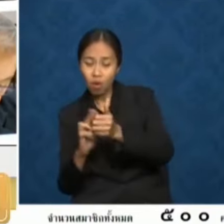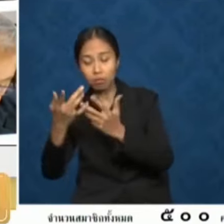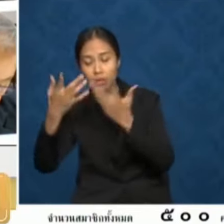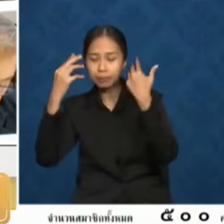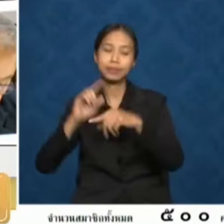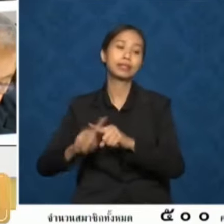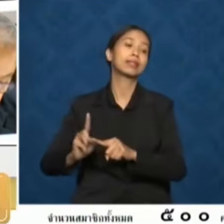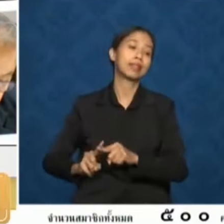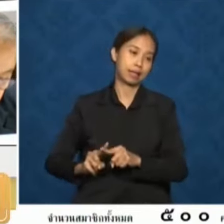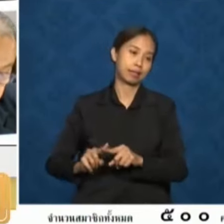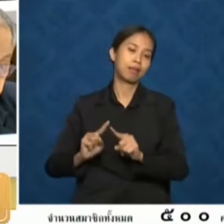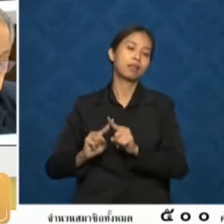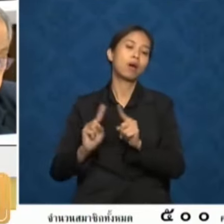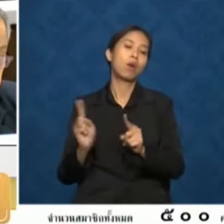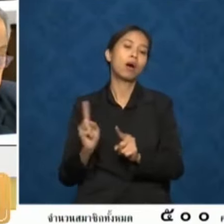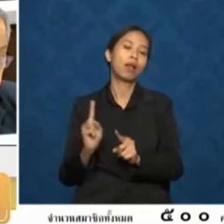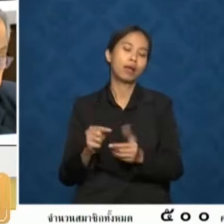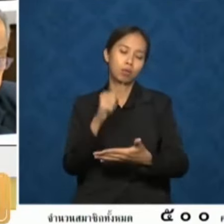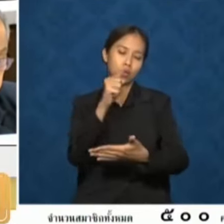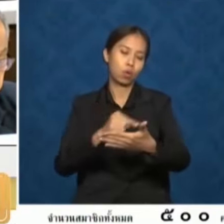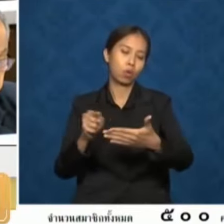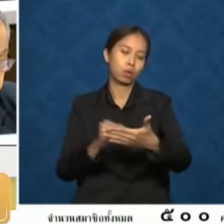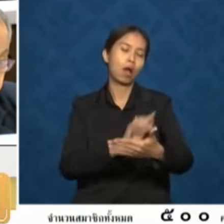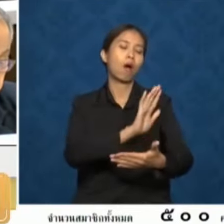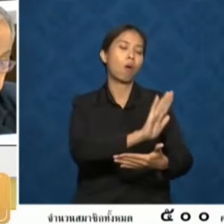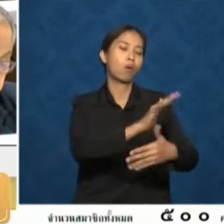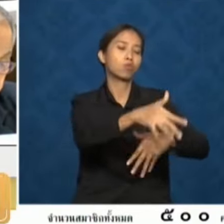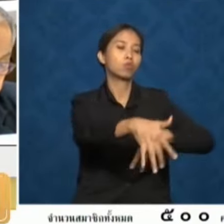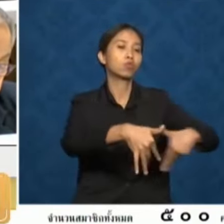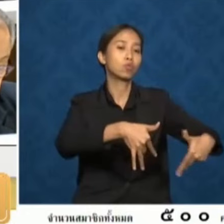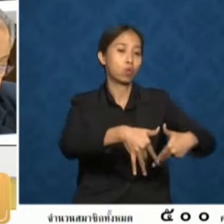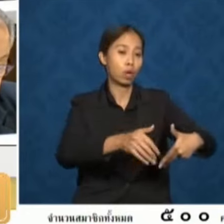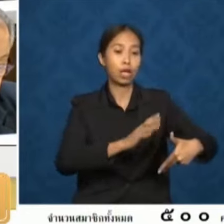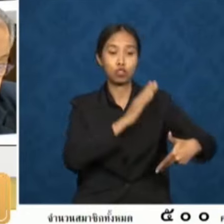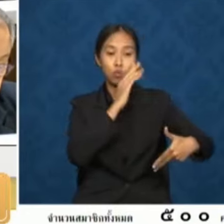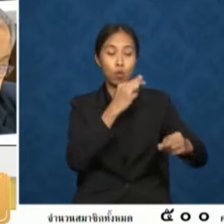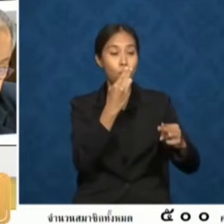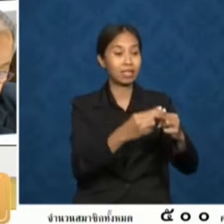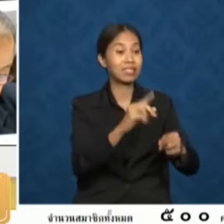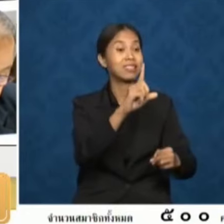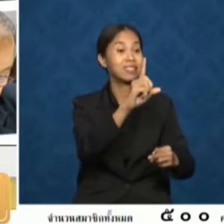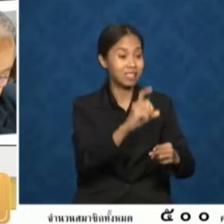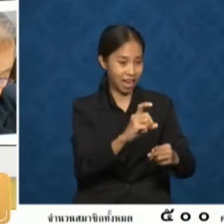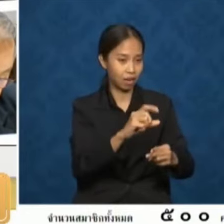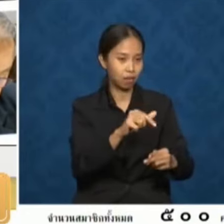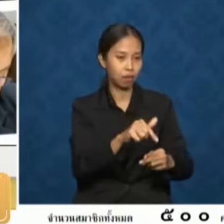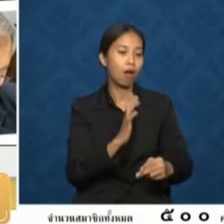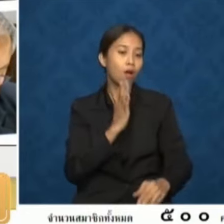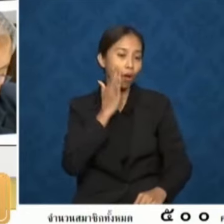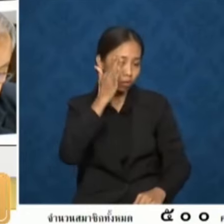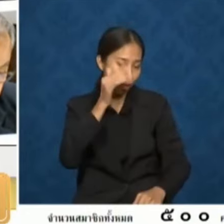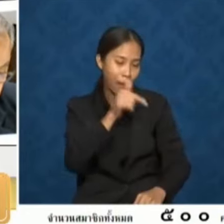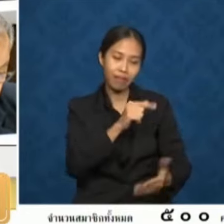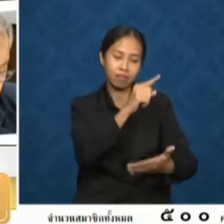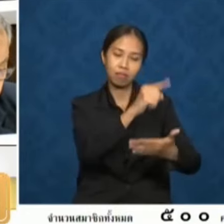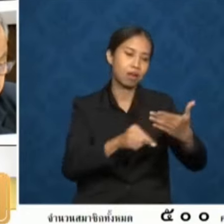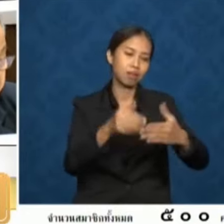นายกเหล่านี้นี่มาจากการเลือกตั้งครับถ้าชื่อเสียงเขาไม่ดีใน4ปีนี่เขาจะกลับเวทีเดิ